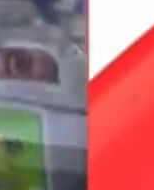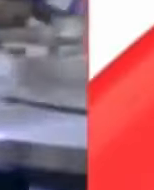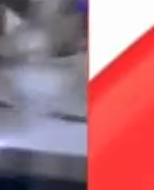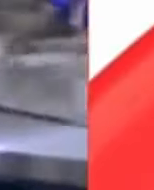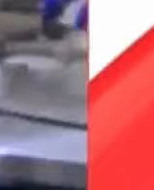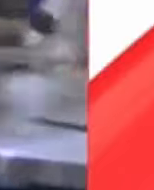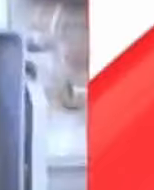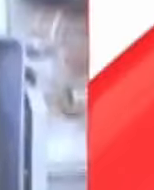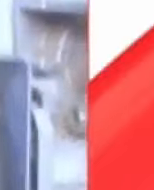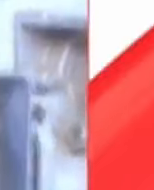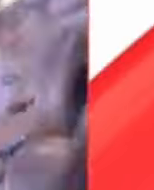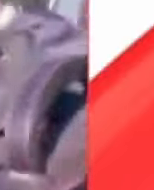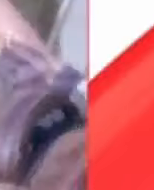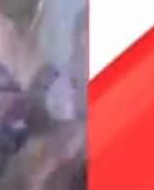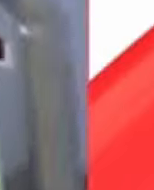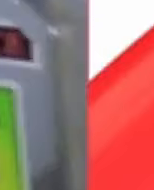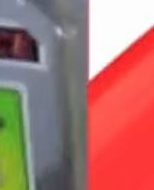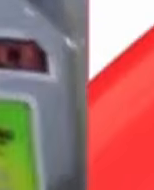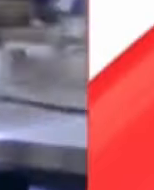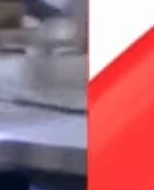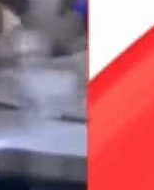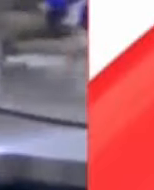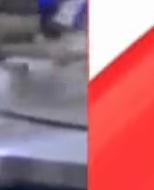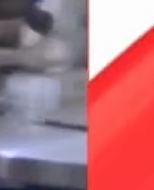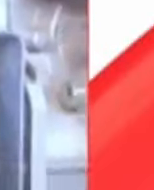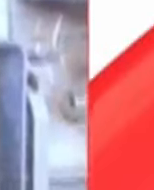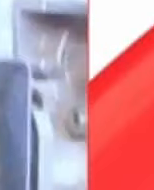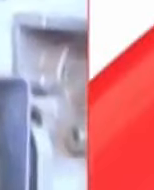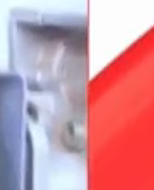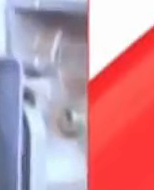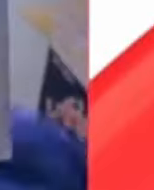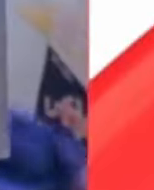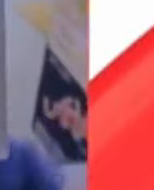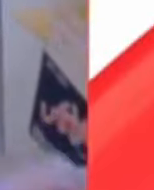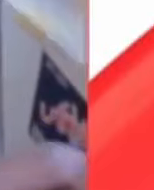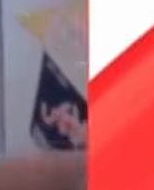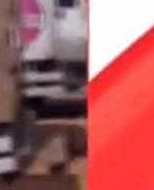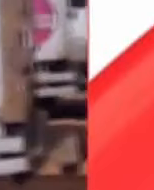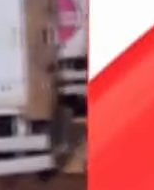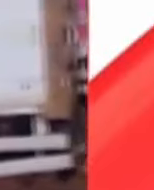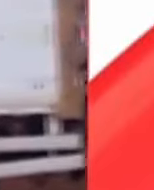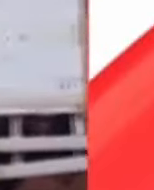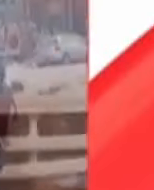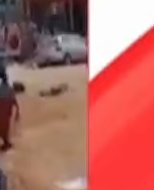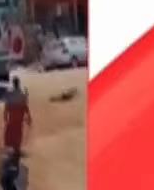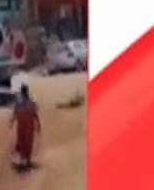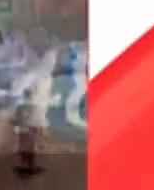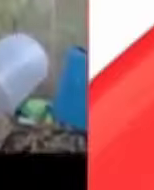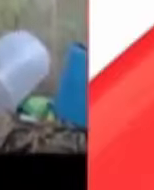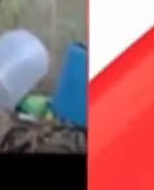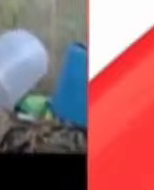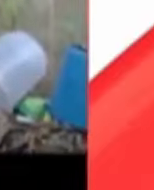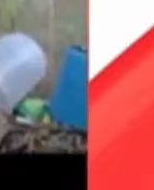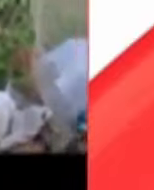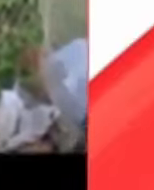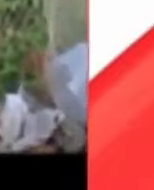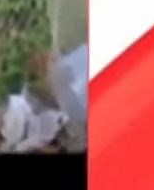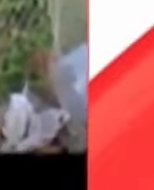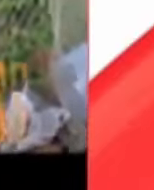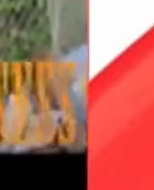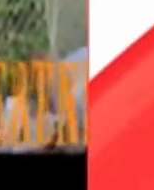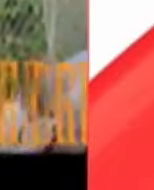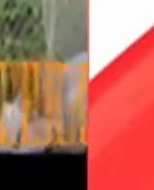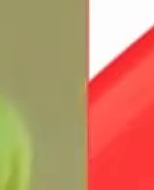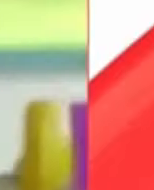mgataliko mfofo, ngabi wagidwa. Ambias distillers, basa angibuwa, enanja na nkumbi, opposite shallow cars. Yes, you are legit. Taste